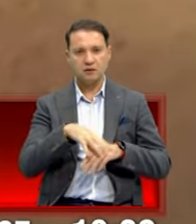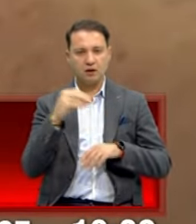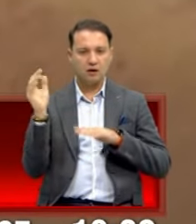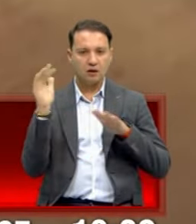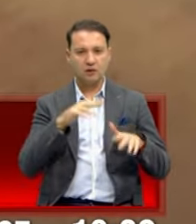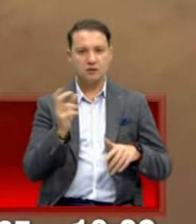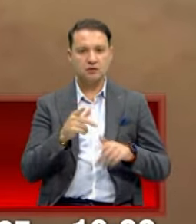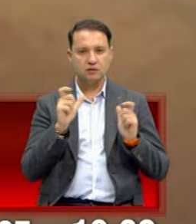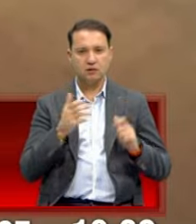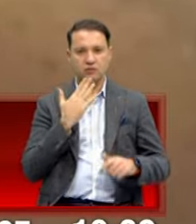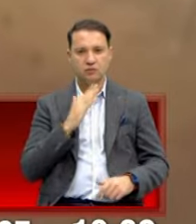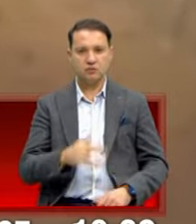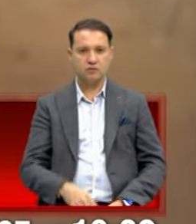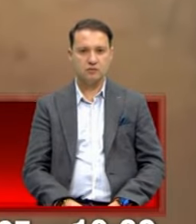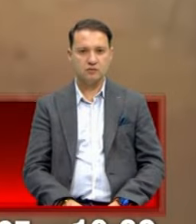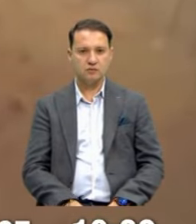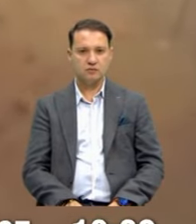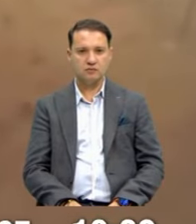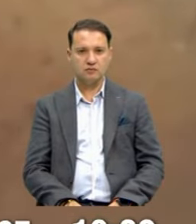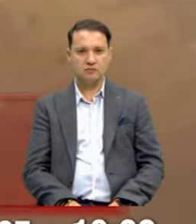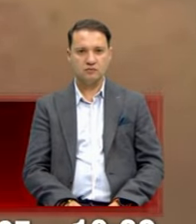aktı. Kaçacak yer yoktu.